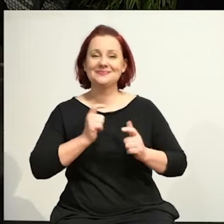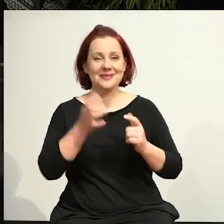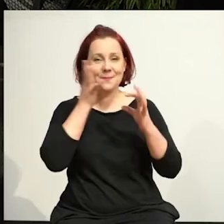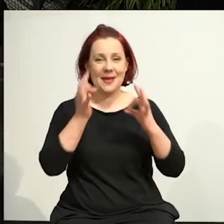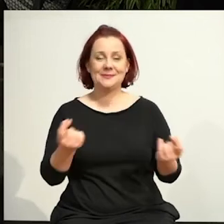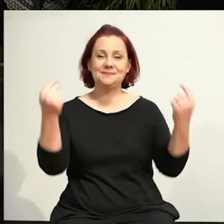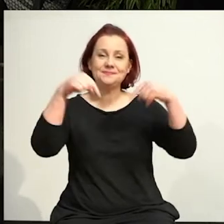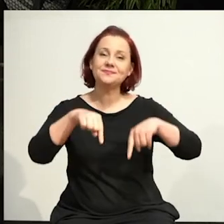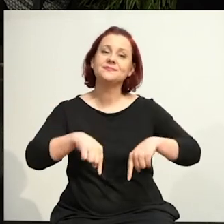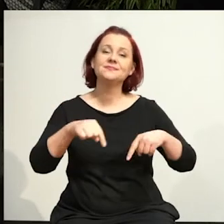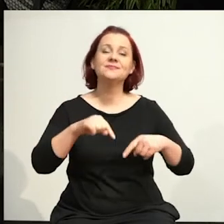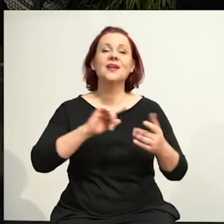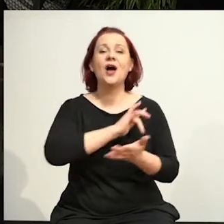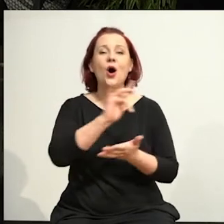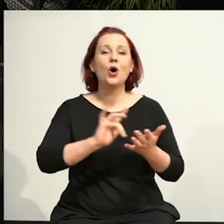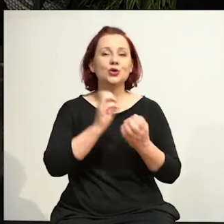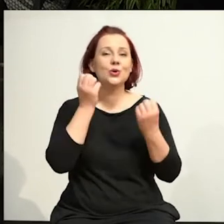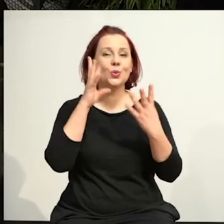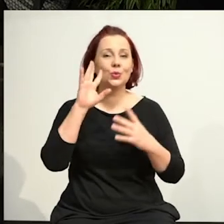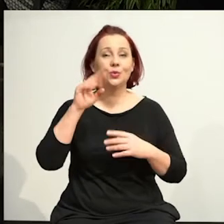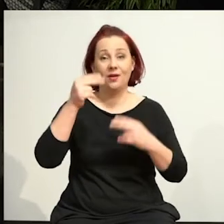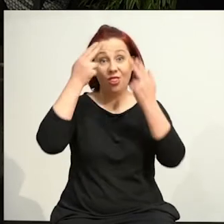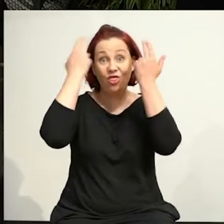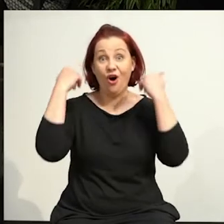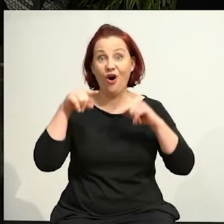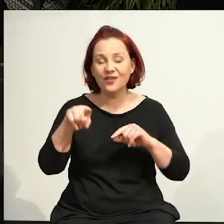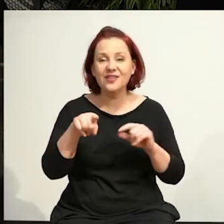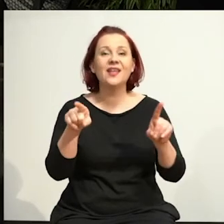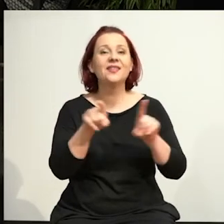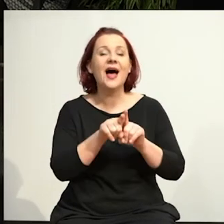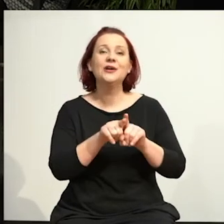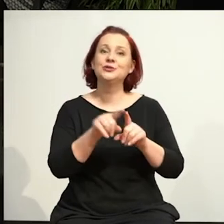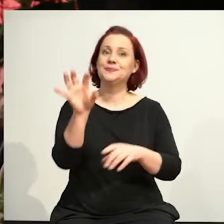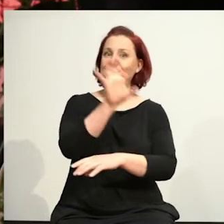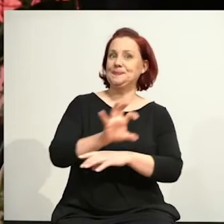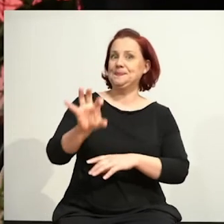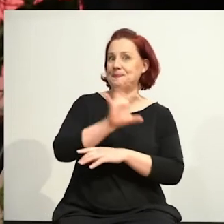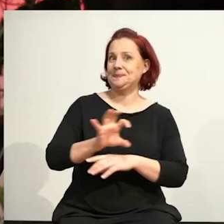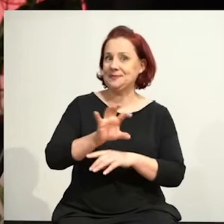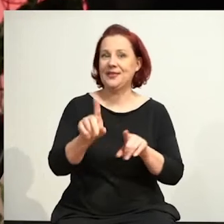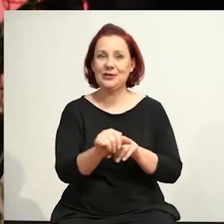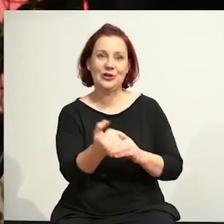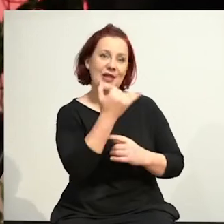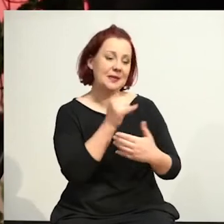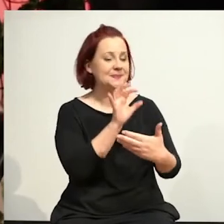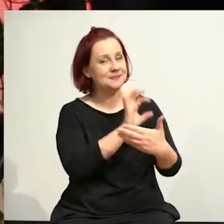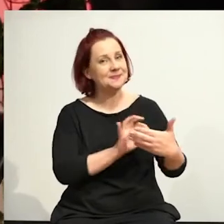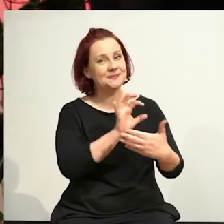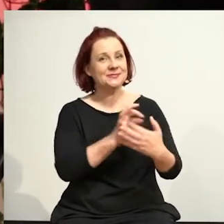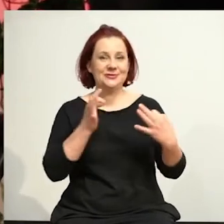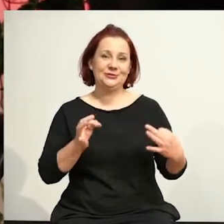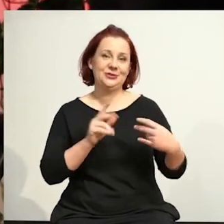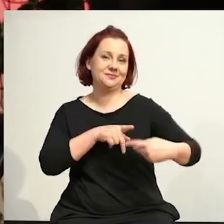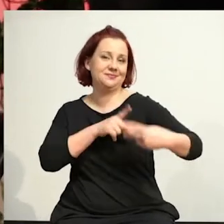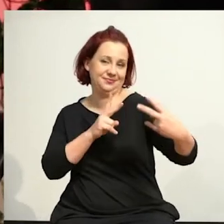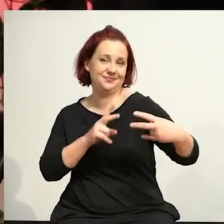nami w Ośrodku Kultury Norwida i cieszymy się, że są Państwo przed swoimi komputerami i telefonami oglądając nas w